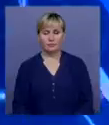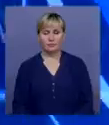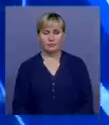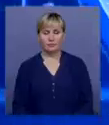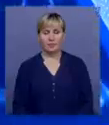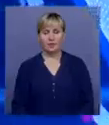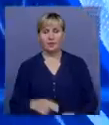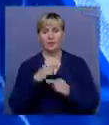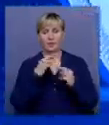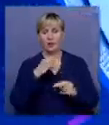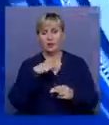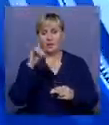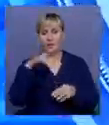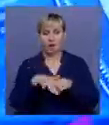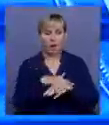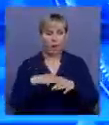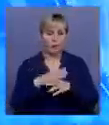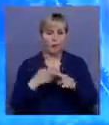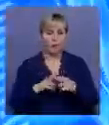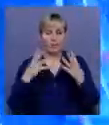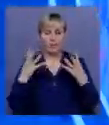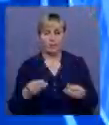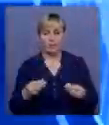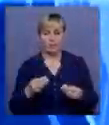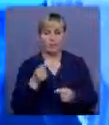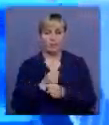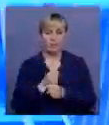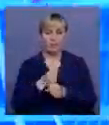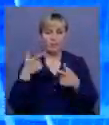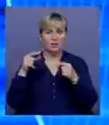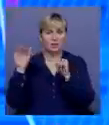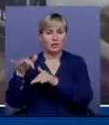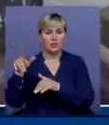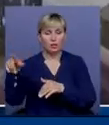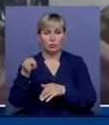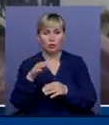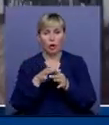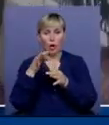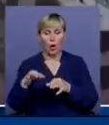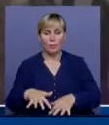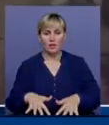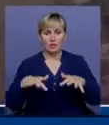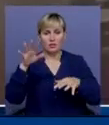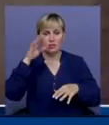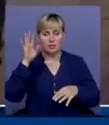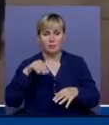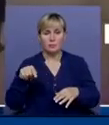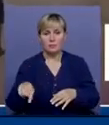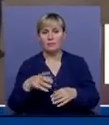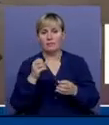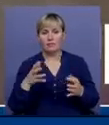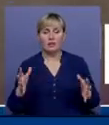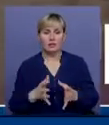внимание казахстанского общества в эти дни приковано к паводковой обстановки в туркестанской области macd аральском районе все еще